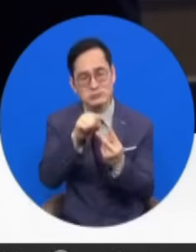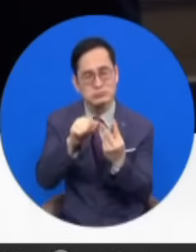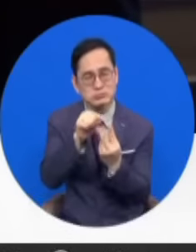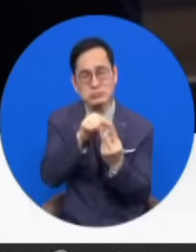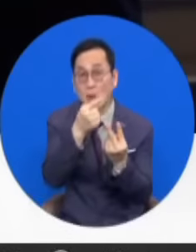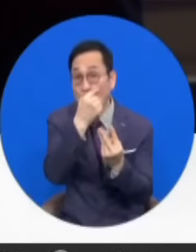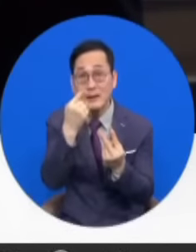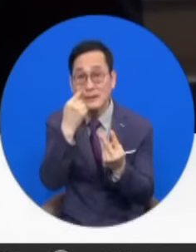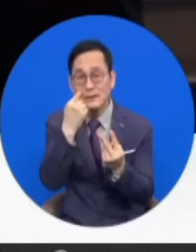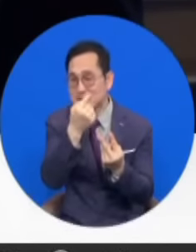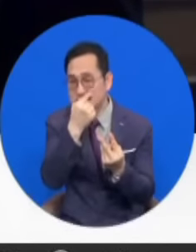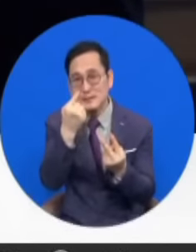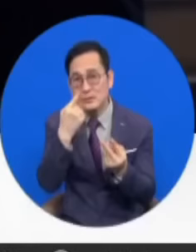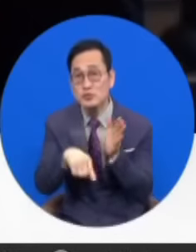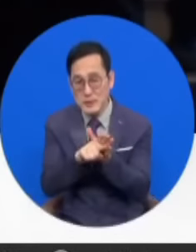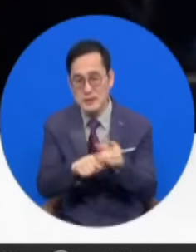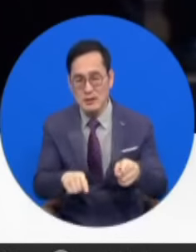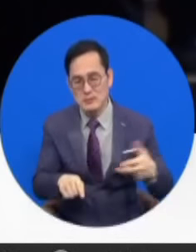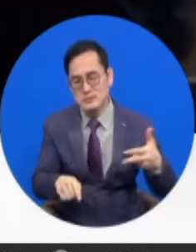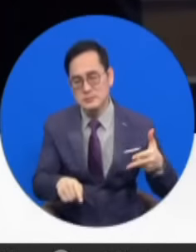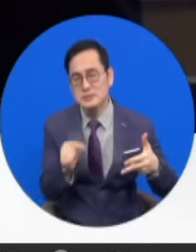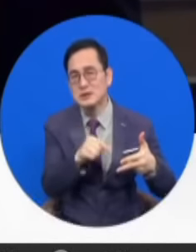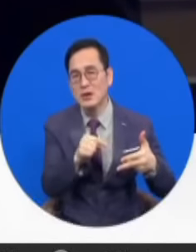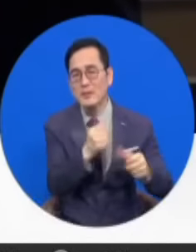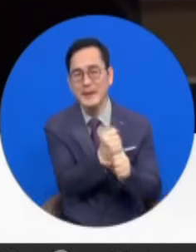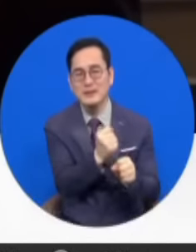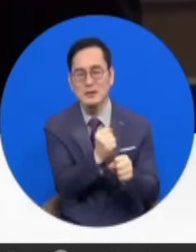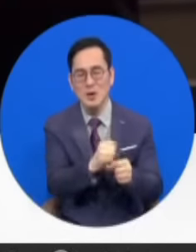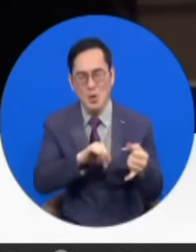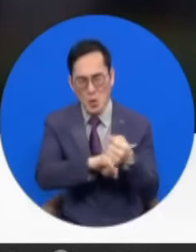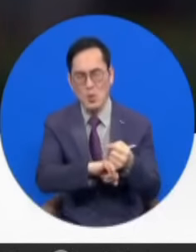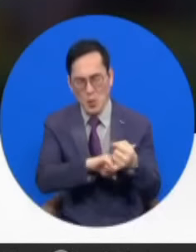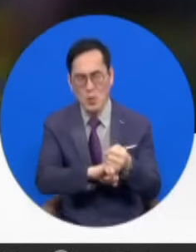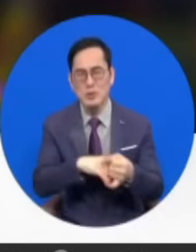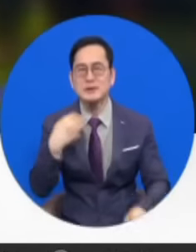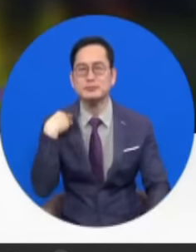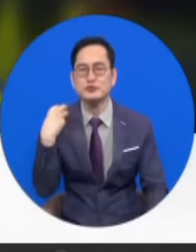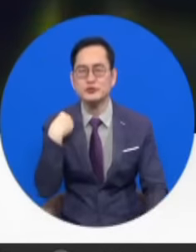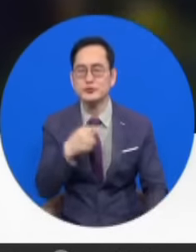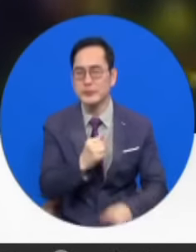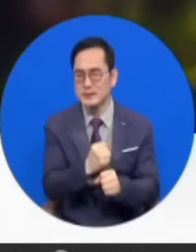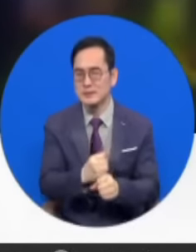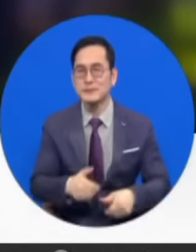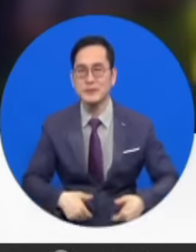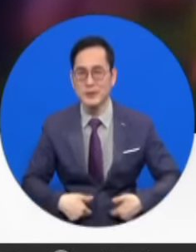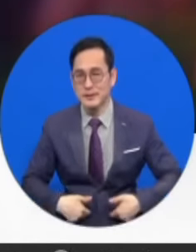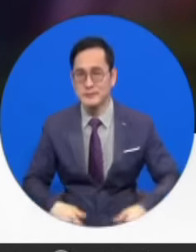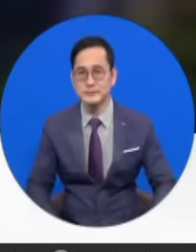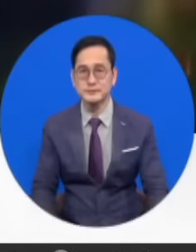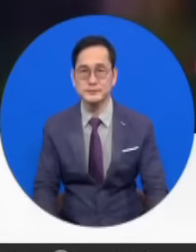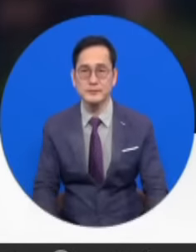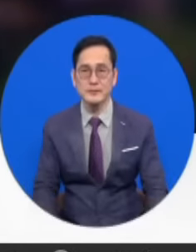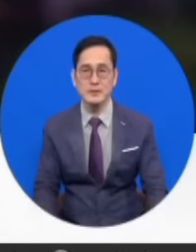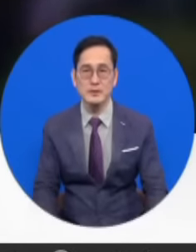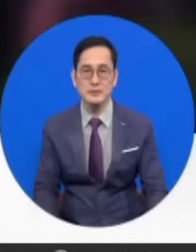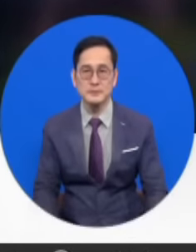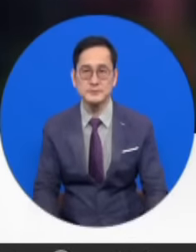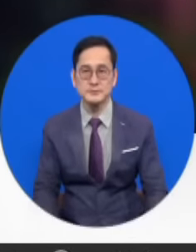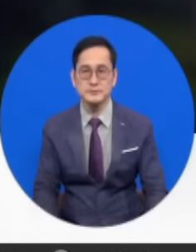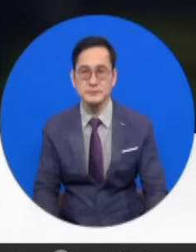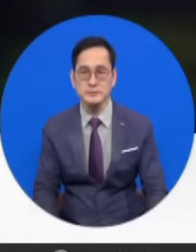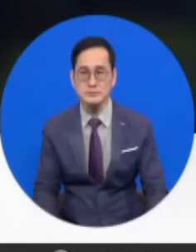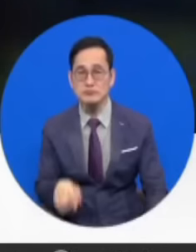그런 장비를 설치를 해야 되는 것을 좀 의무화해야 되겠다는 생각이 들고요. 그리고 어쨌든 이번 사건과 관련해서는 경찰의